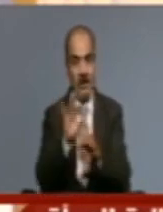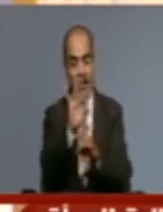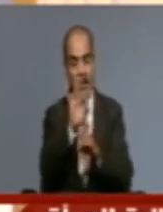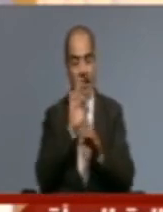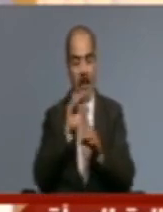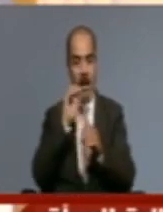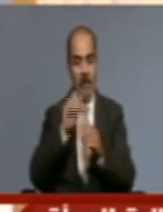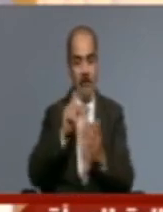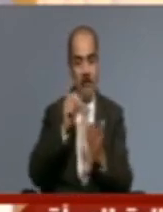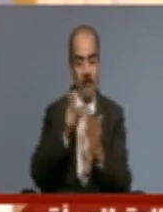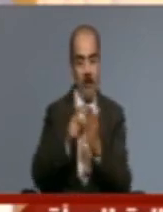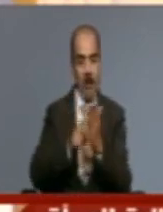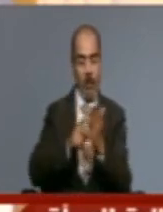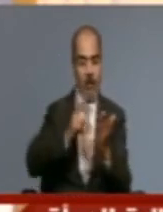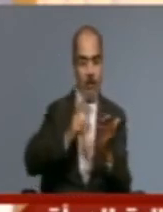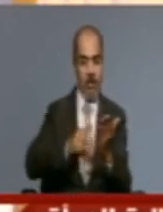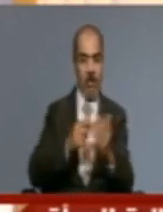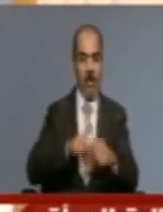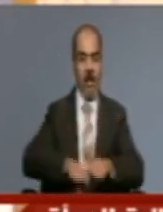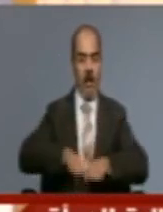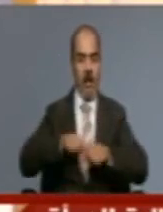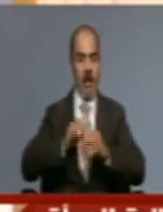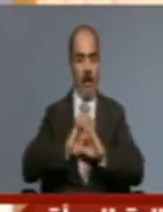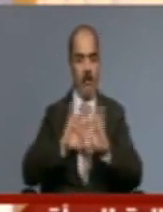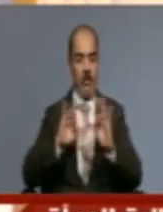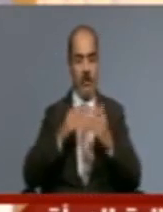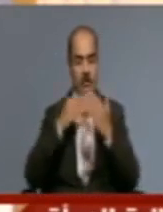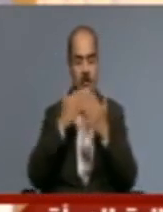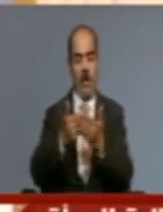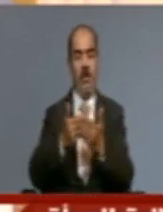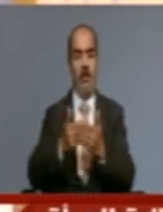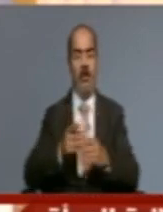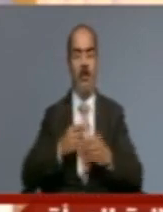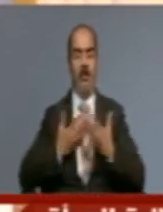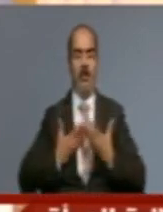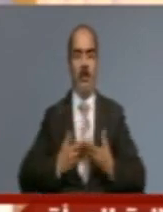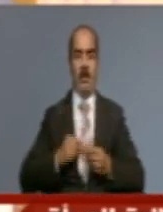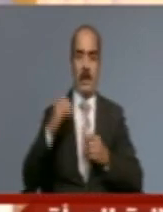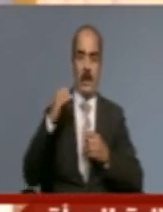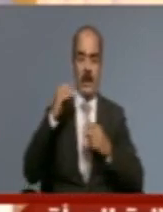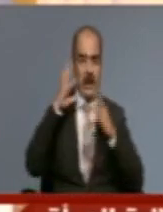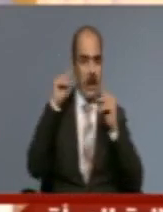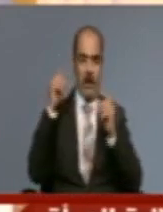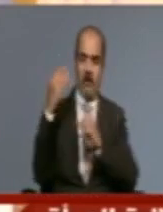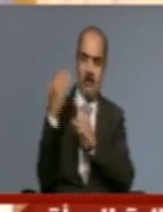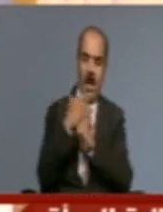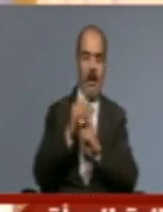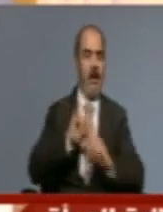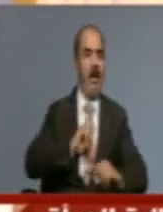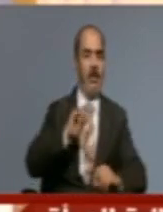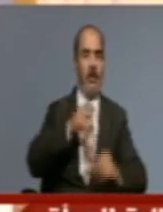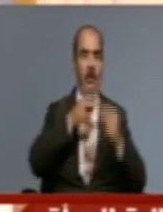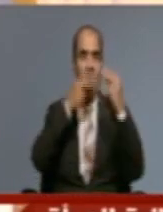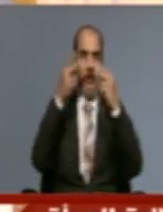وقرار ومصير وهو حق، وهذا عهدنا بكم، عهد تحقيق لأحلام